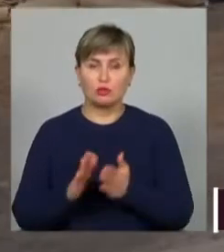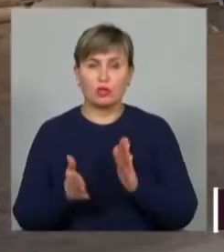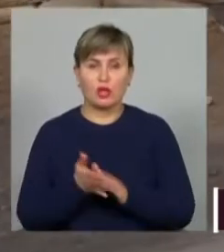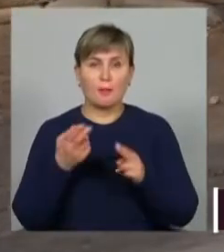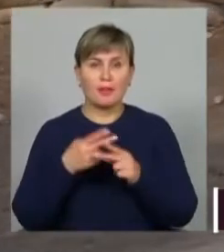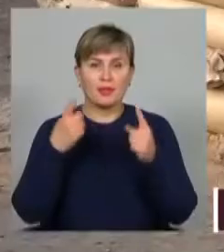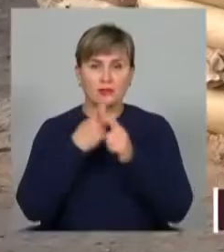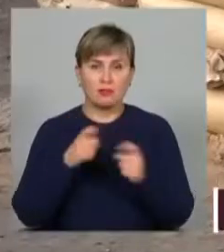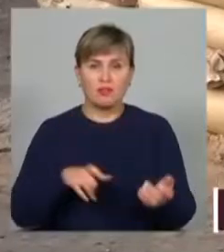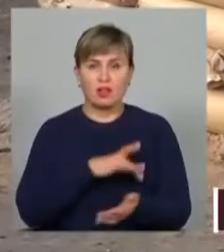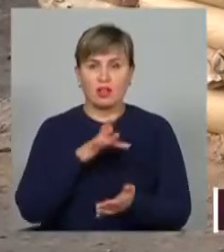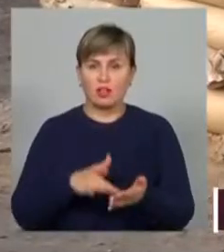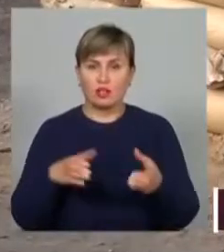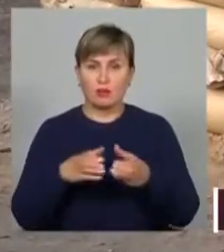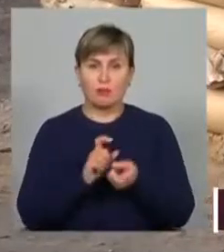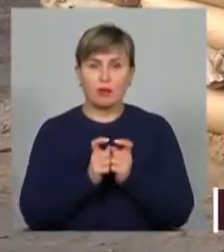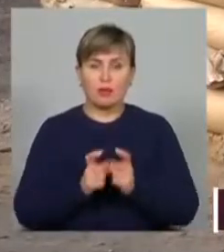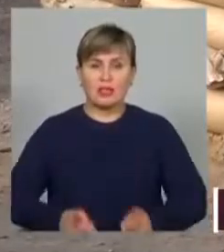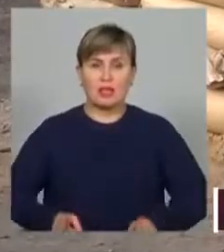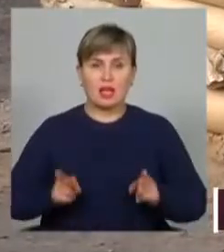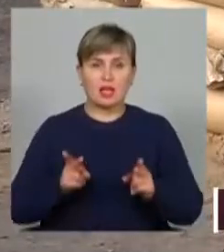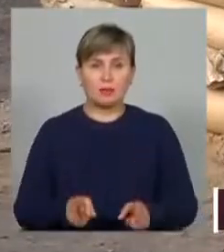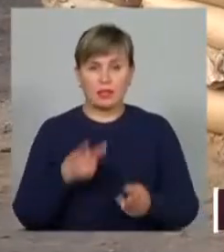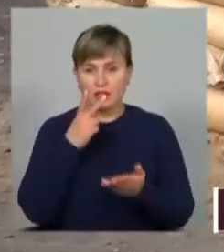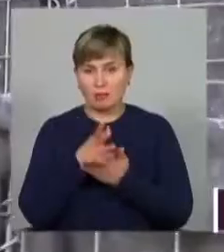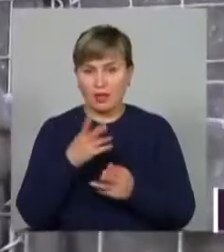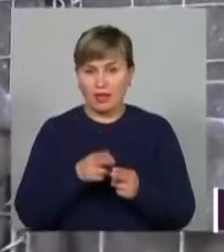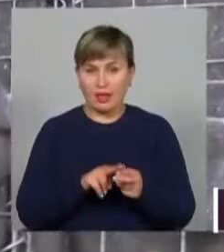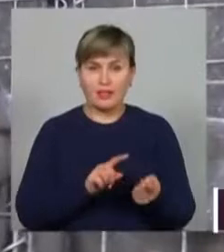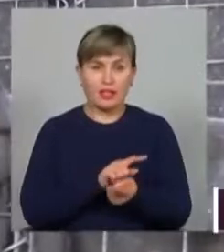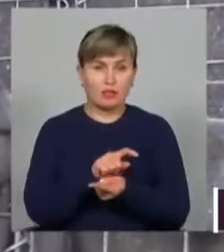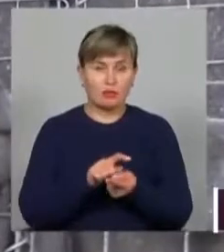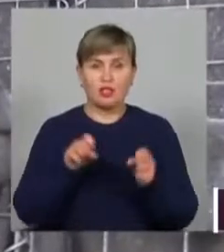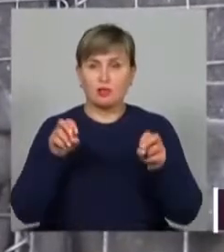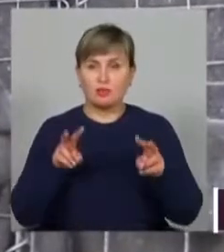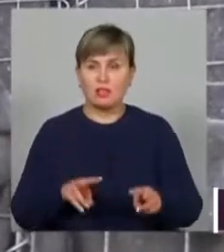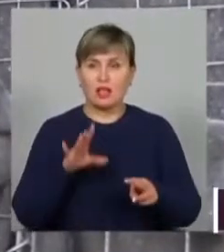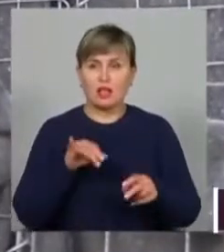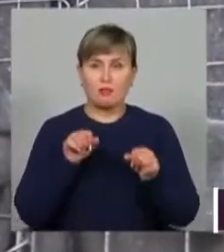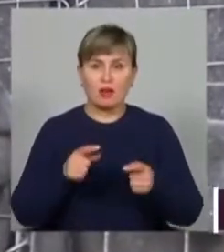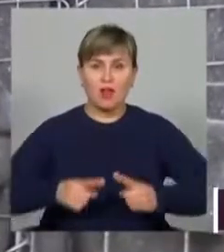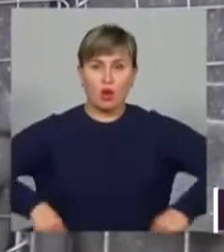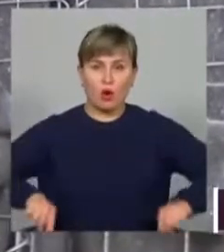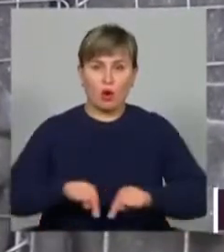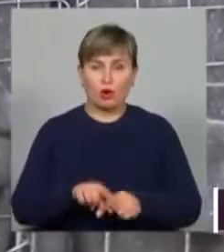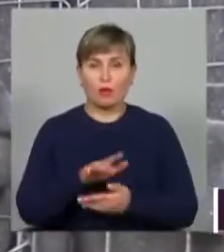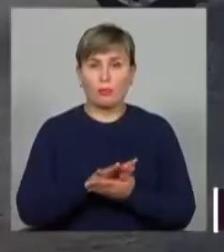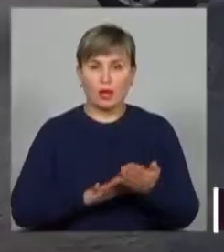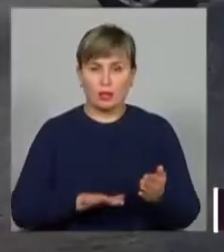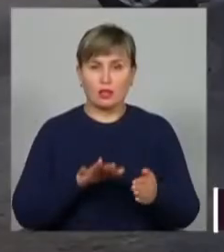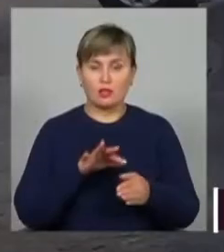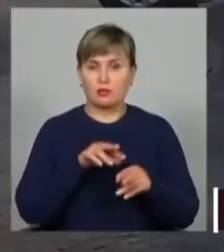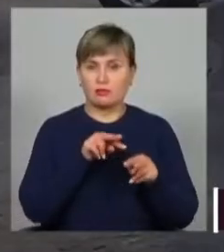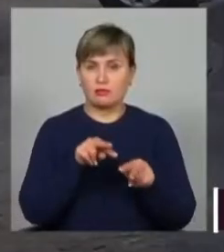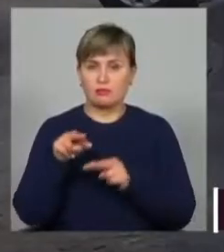этом сообщили в городском штабе по борьбе с терроризмом. Несмотря на эти изменения, специальные и правоохранительные органы продолжат нести